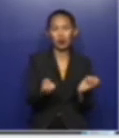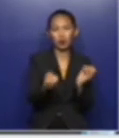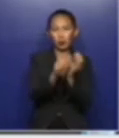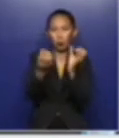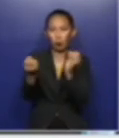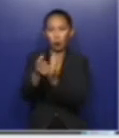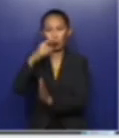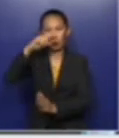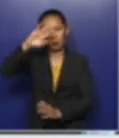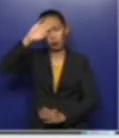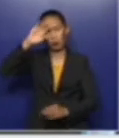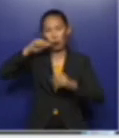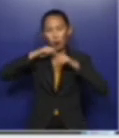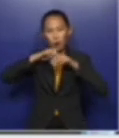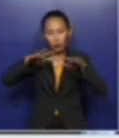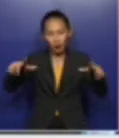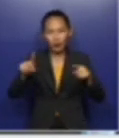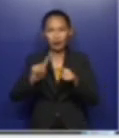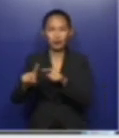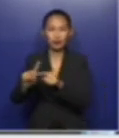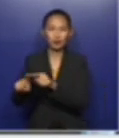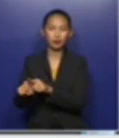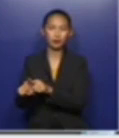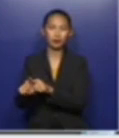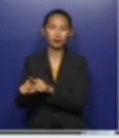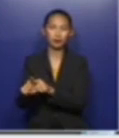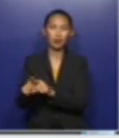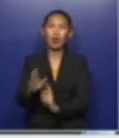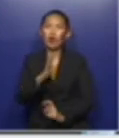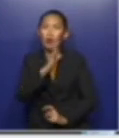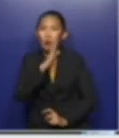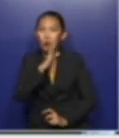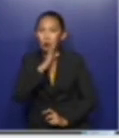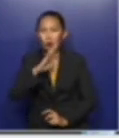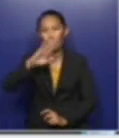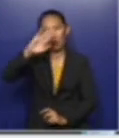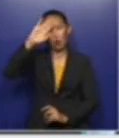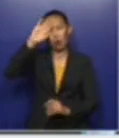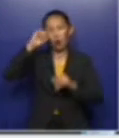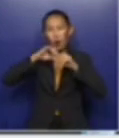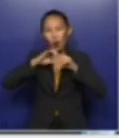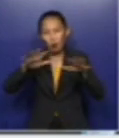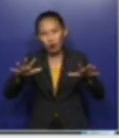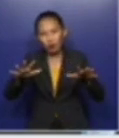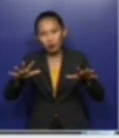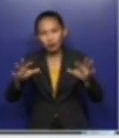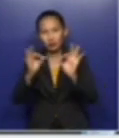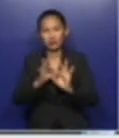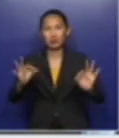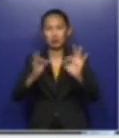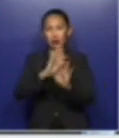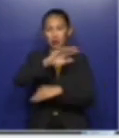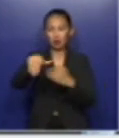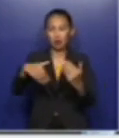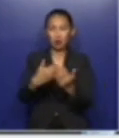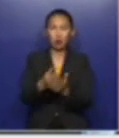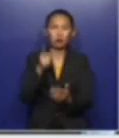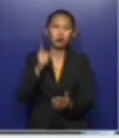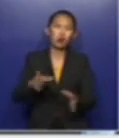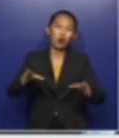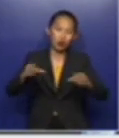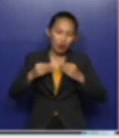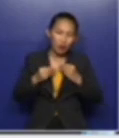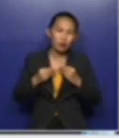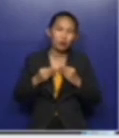รอบต่อไปแม้เกิดระบาดก็อย่าถือว่าเป็นการระบาดเป็นเรื่องที่รับได้ก็ควรจะต้องทำความเข้า